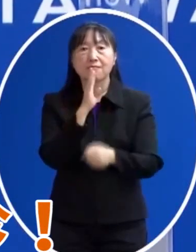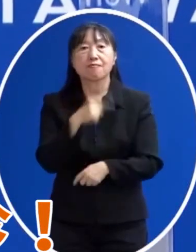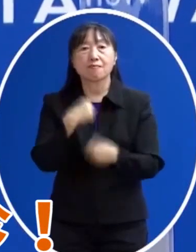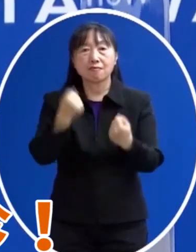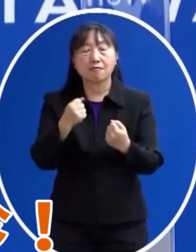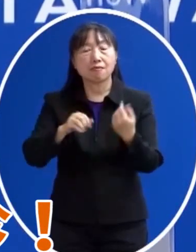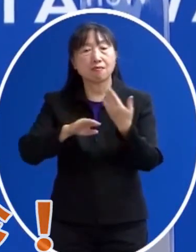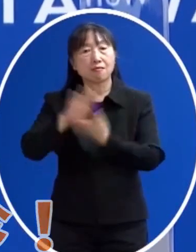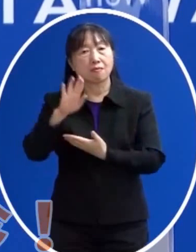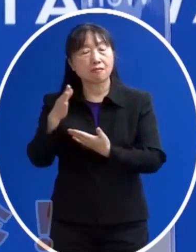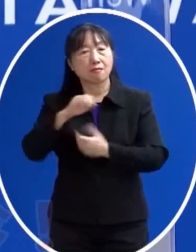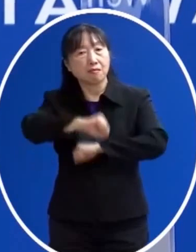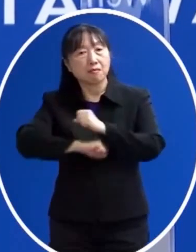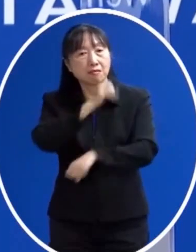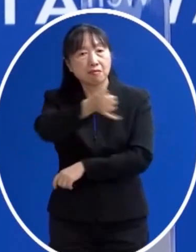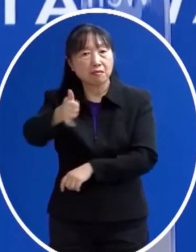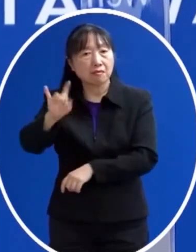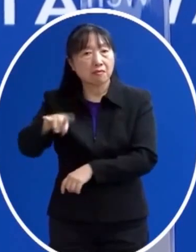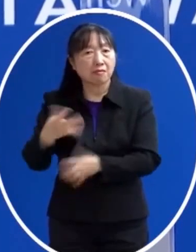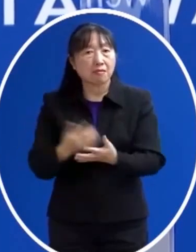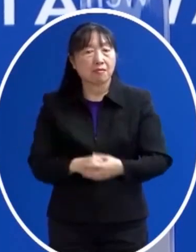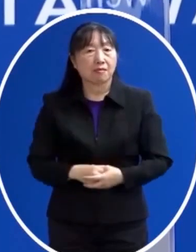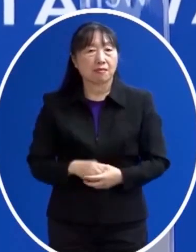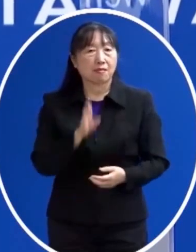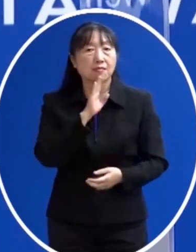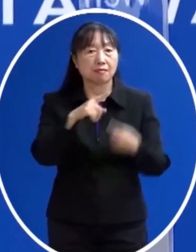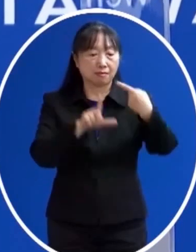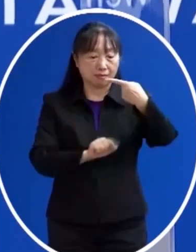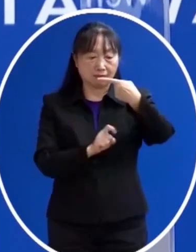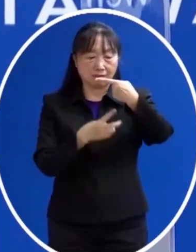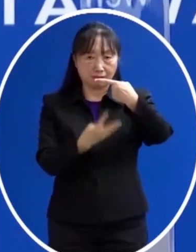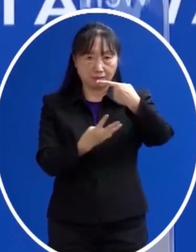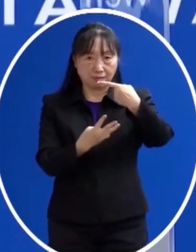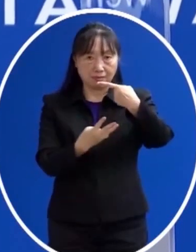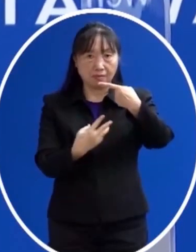动的地点、哦、大概一个、哦、就是在1月13号